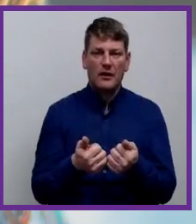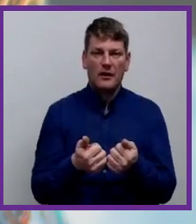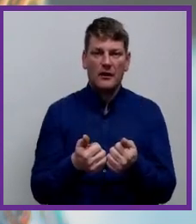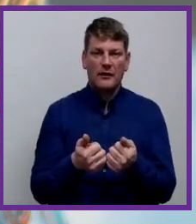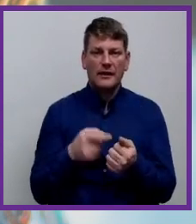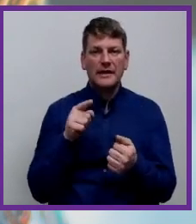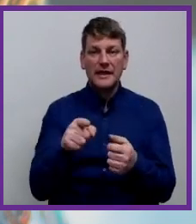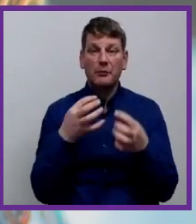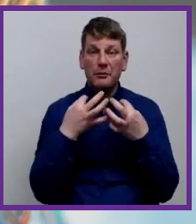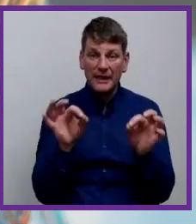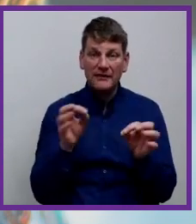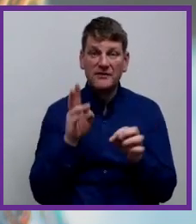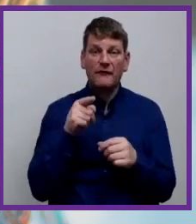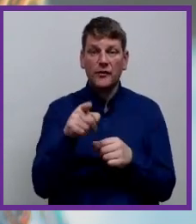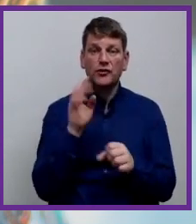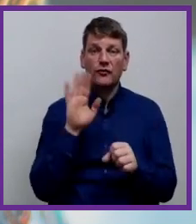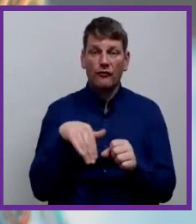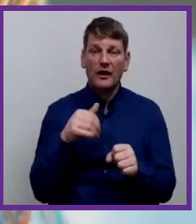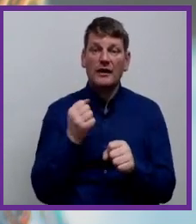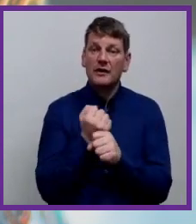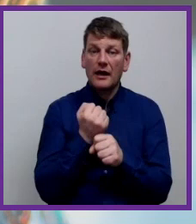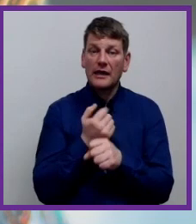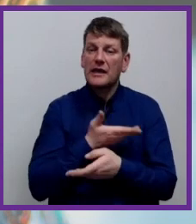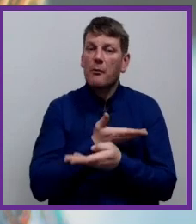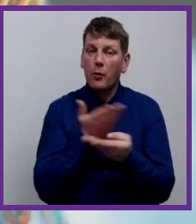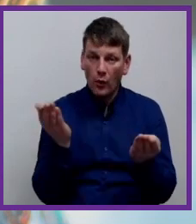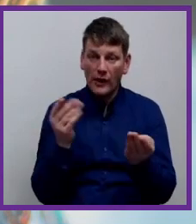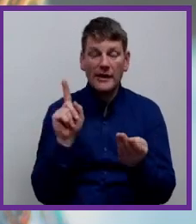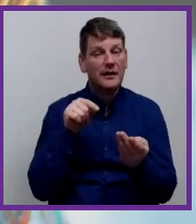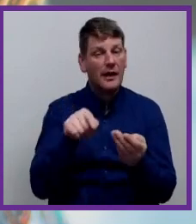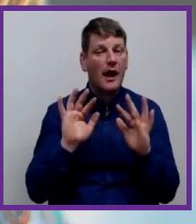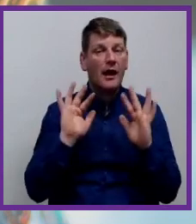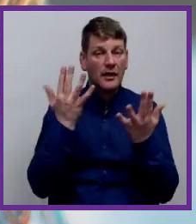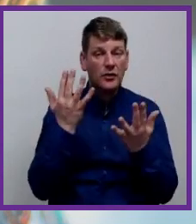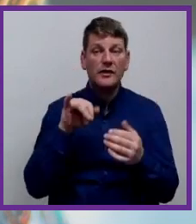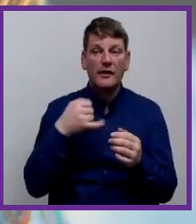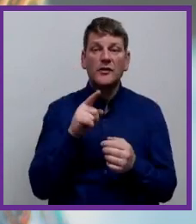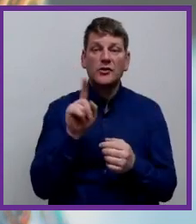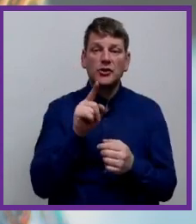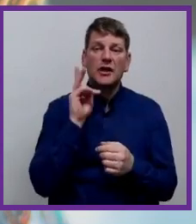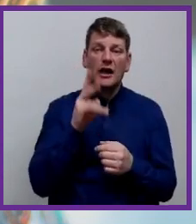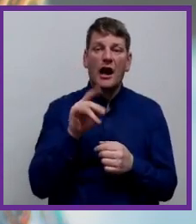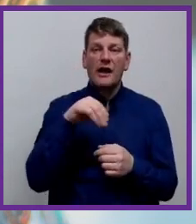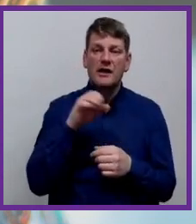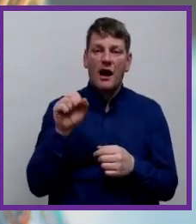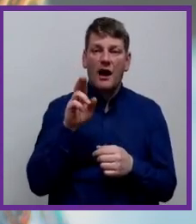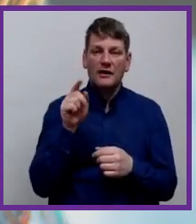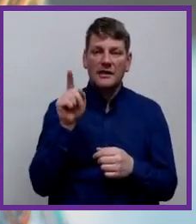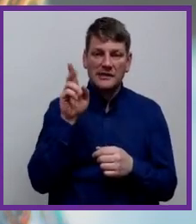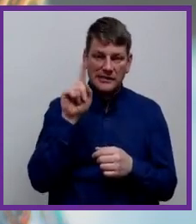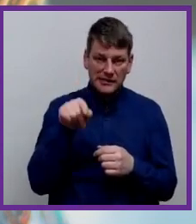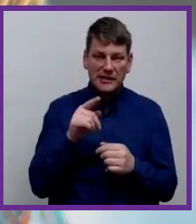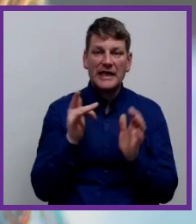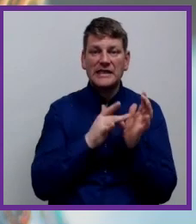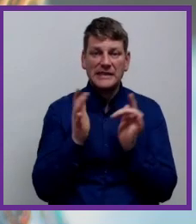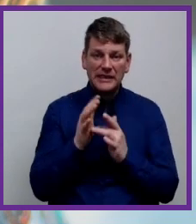tik brīvs, ka viņš var darīt jebko, ir tajā gadījumā, ja viņš ir kā Jānis Kristītājs un dzīvo tuksnesī un